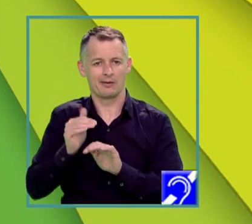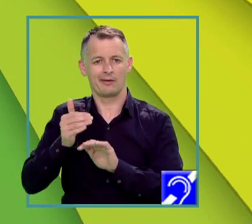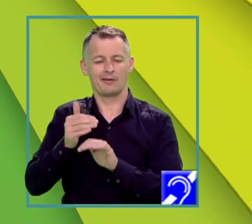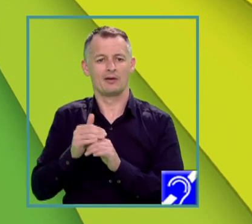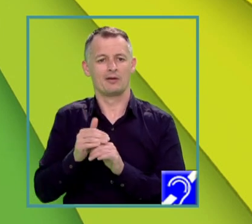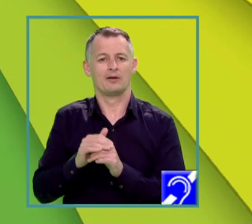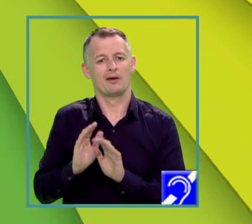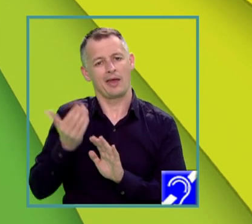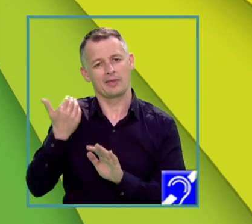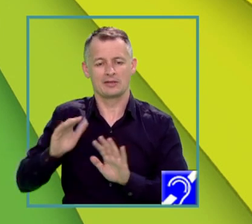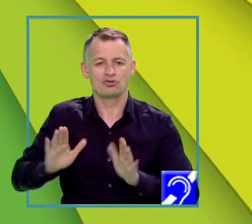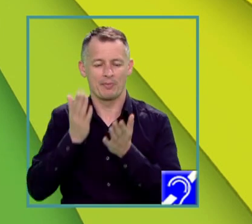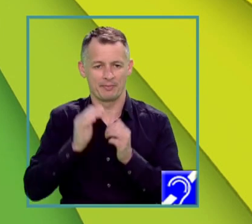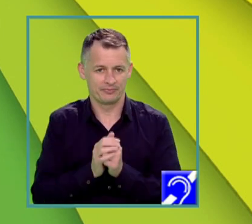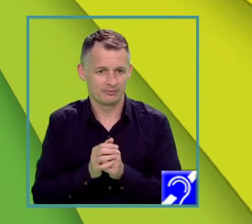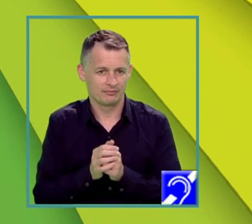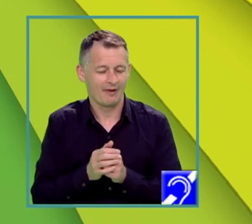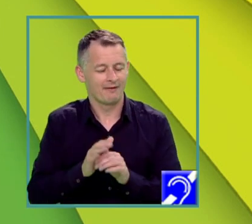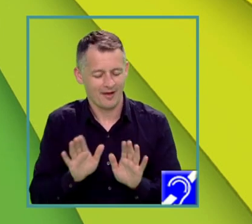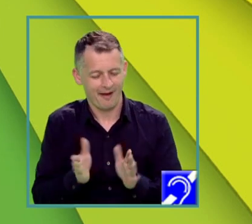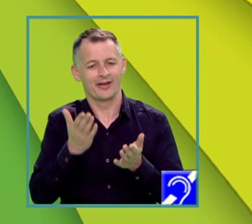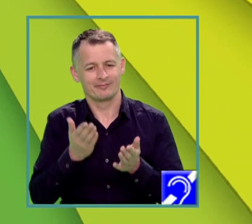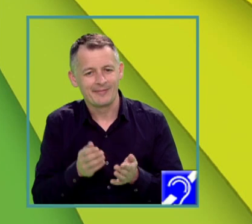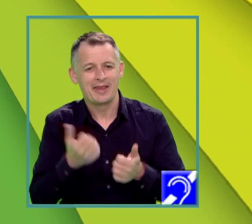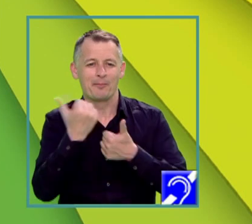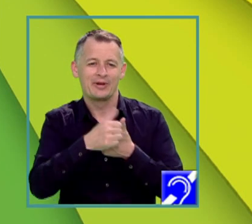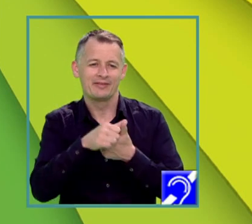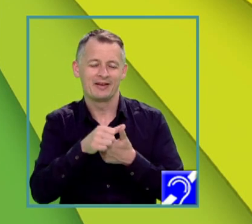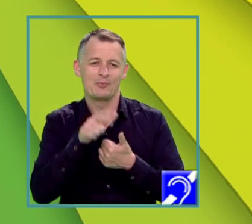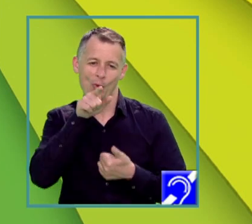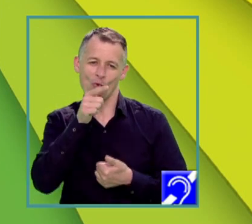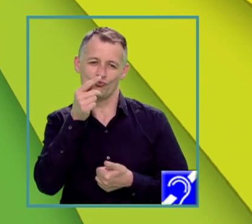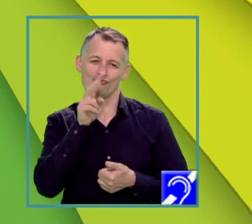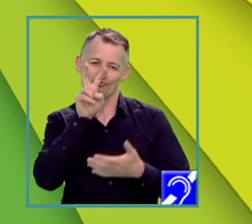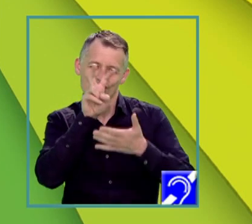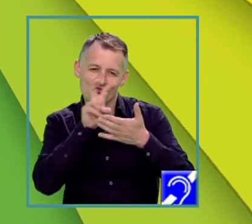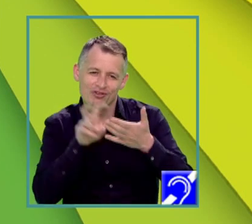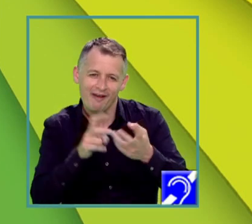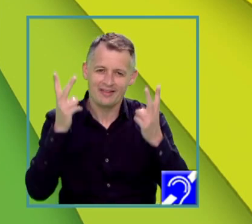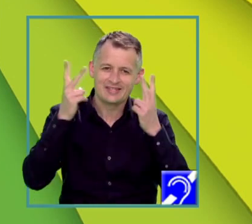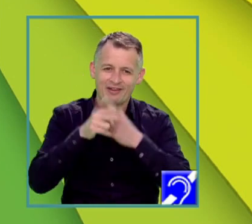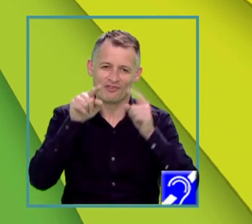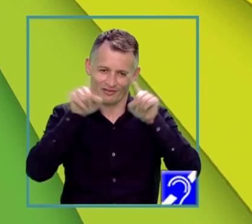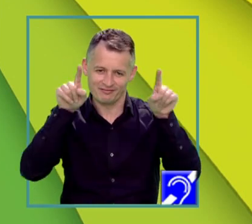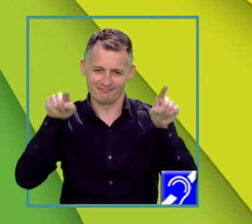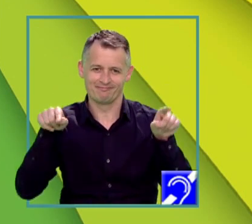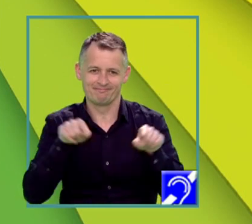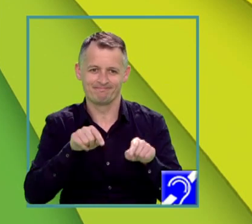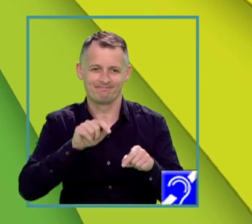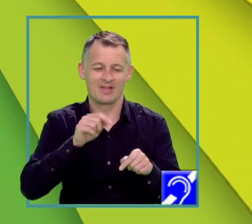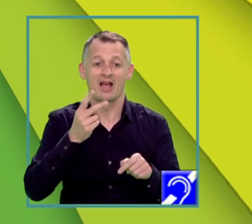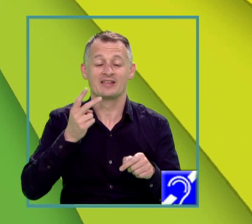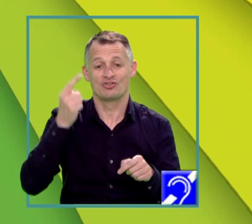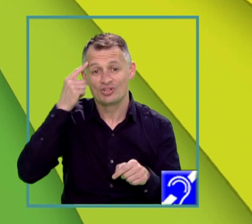ne împrietenim cumva cu citirea acestui grafic la să știm după aceea ce valori corecte